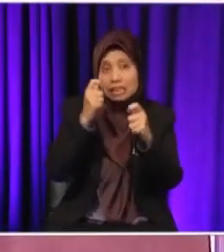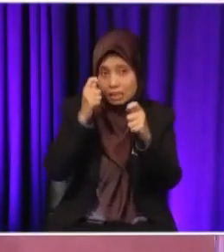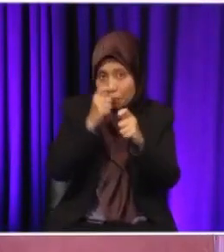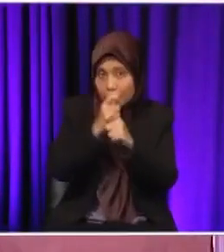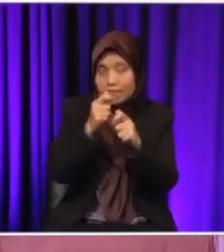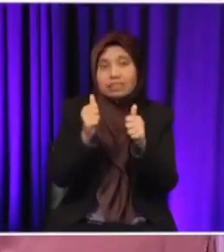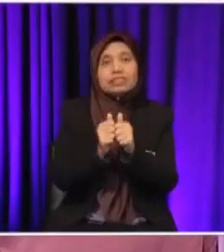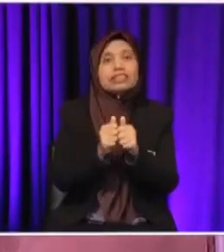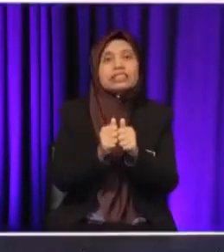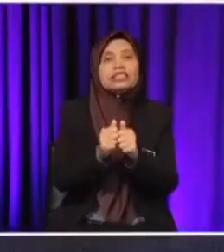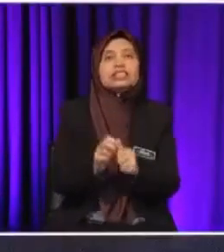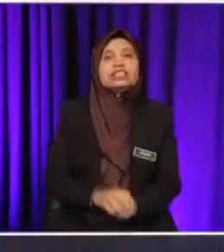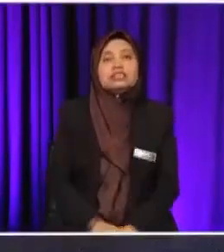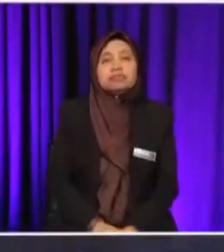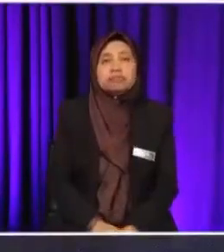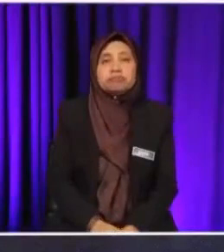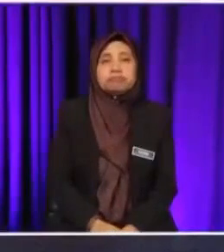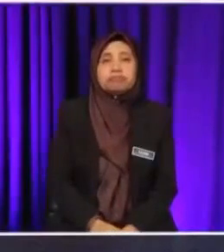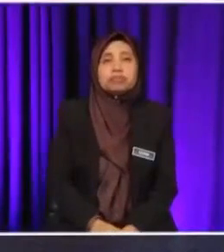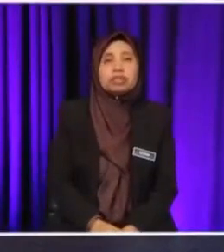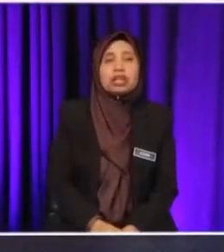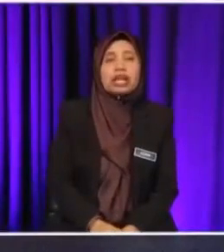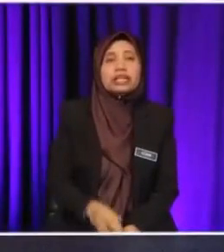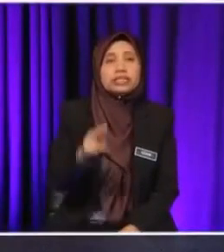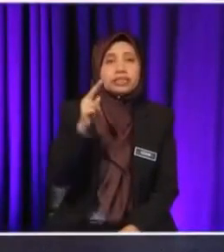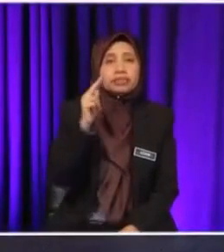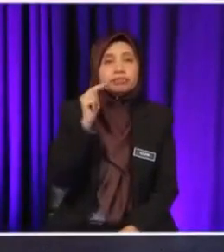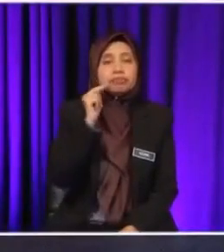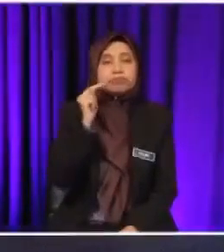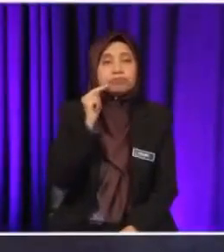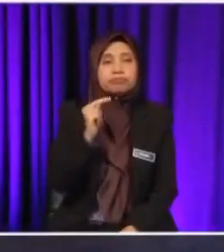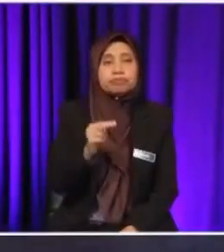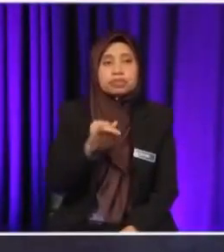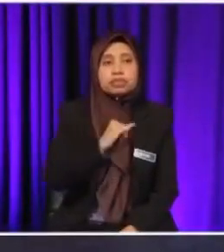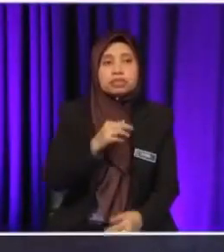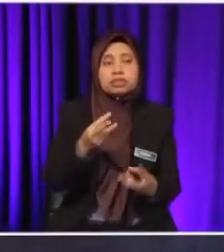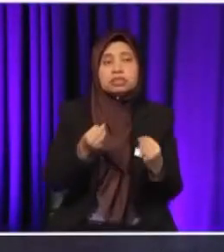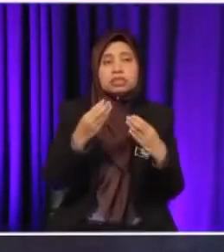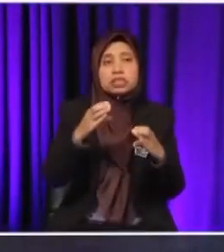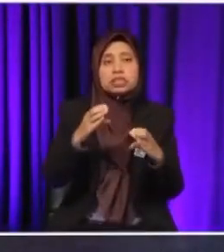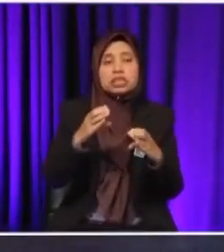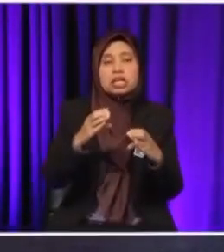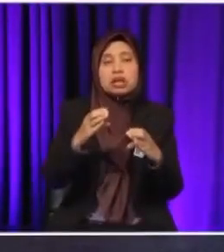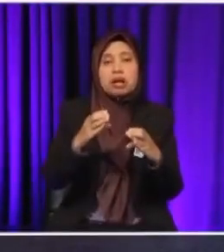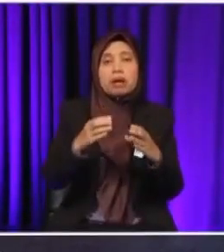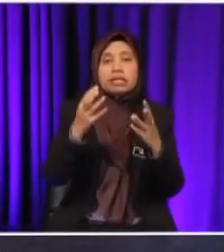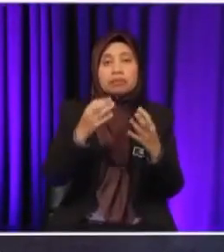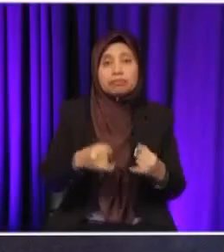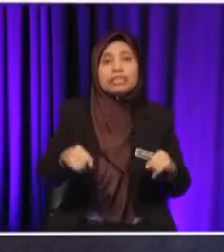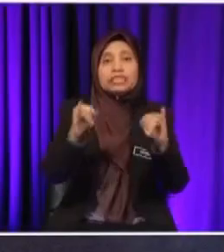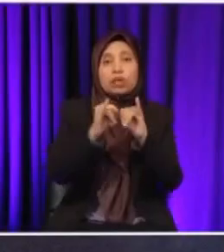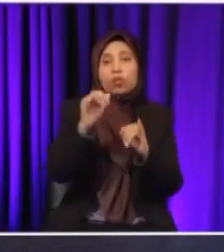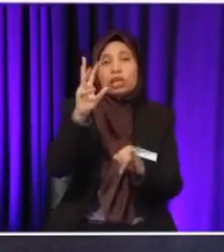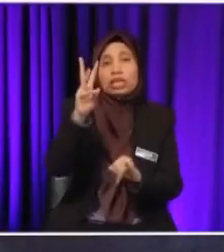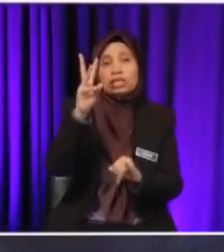lagi contoh? Ada lagi? Okey, Nis. Silakan, Nis. Silakan. Saya nak cuba peristiwa ke-6. Peristiwa